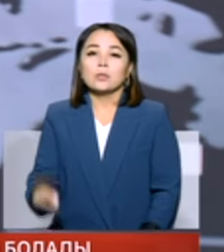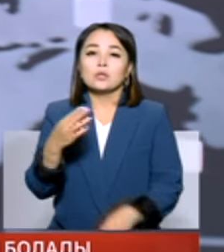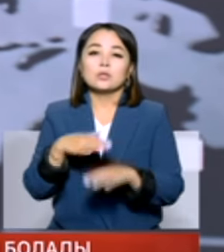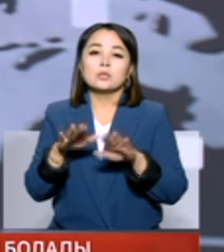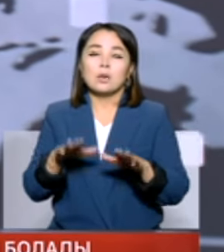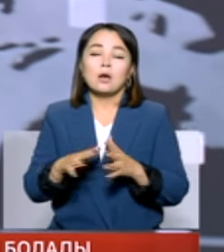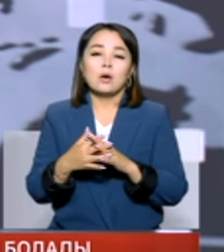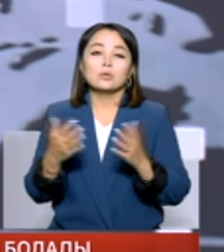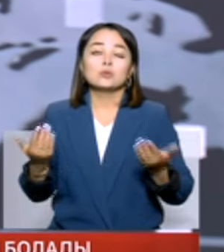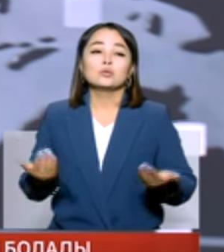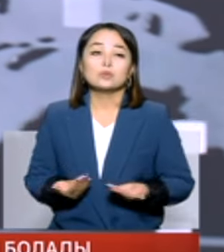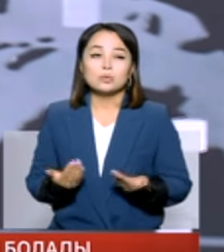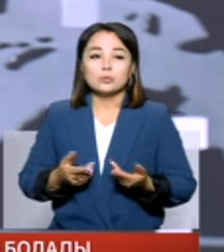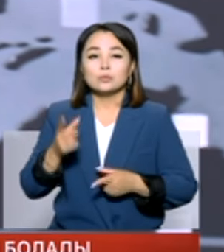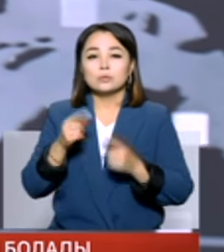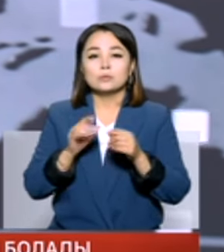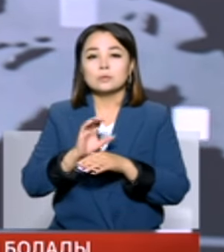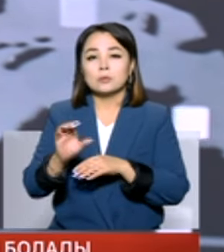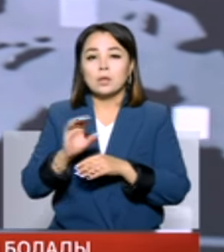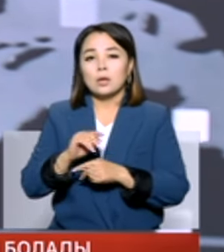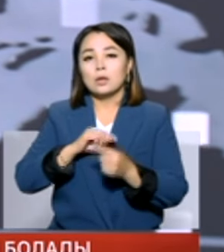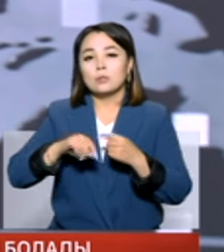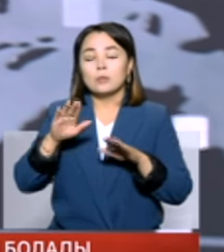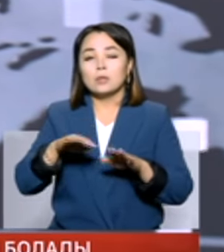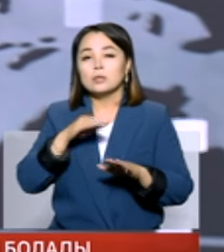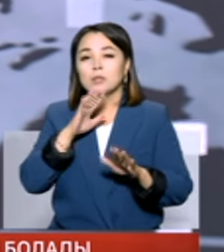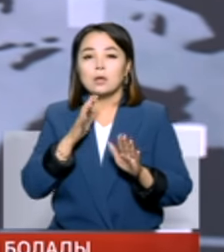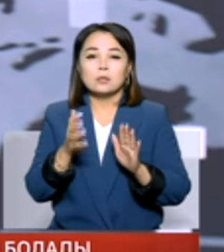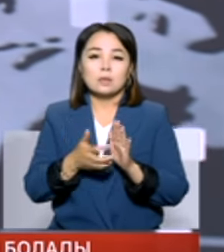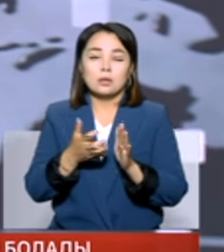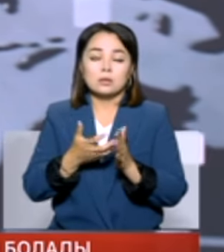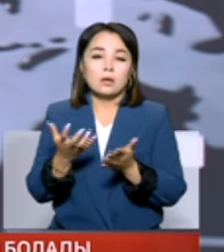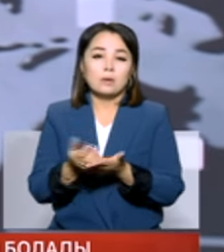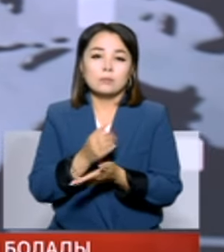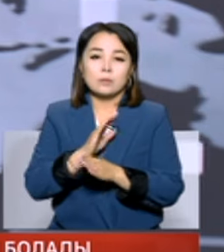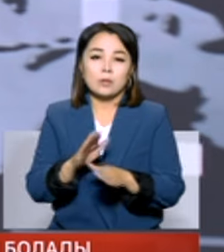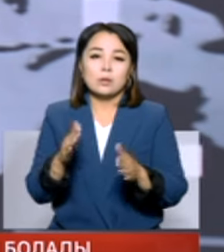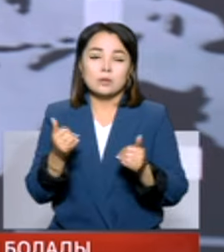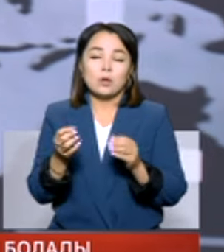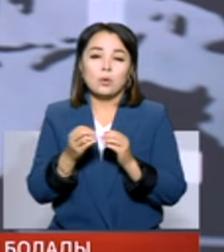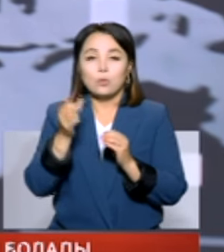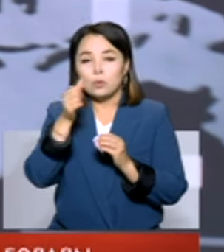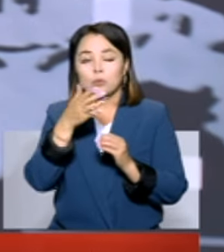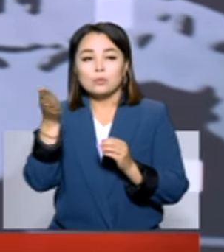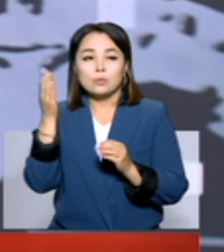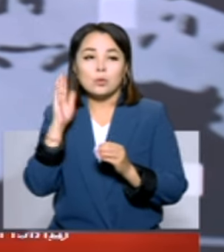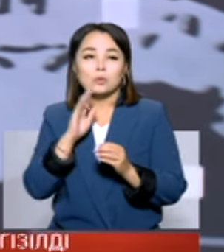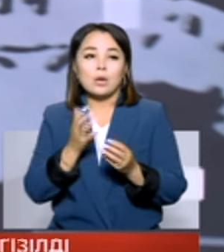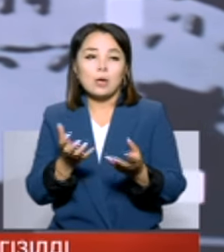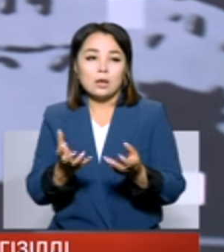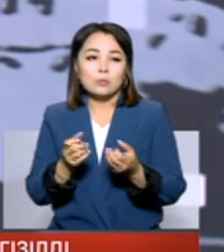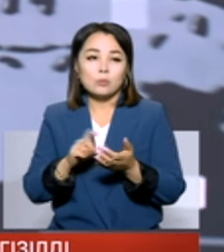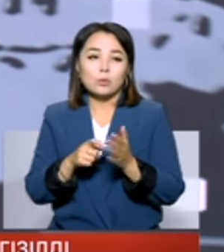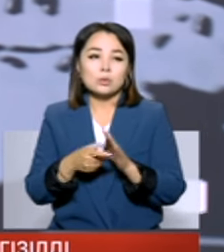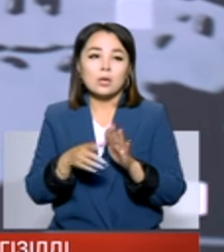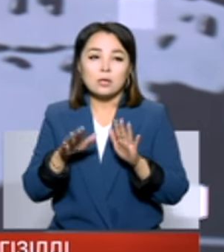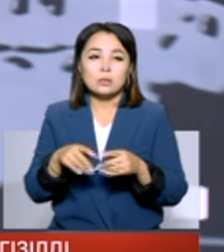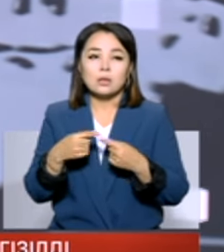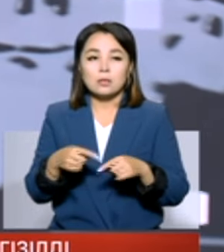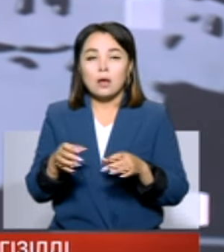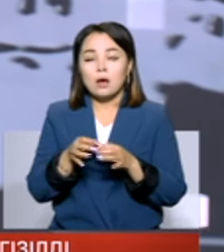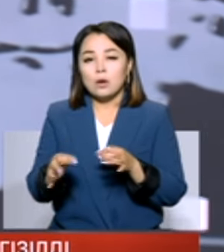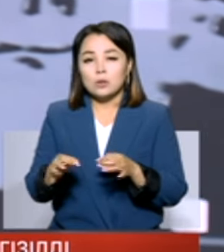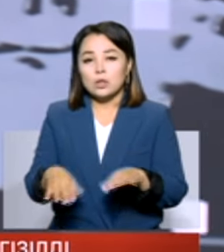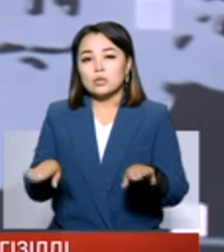Шығыстағы ауыл тұрғындары сүт өткізетін кәсіпорын таппай отыр. Облыста 10 жыл бұрын ашылған сүт қабылдау пункттері кейбір